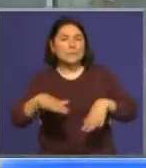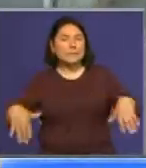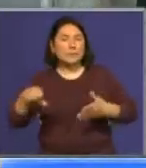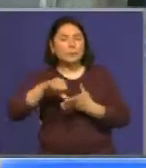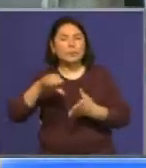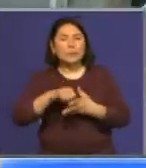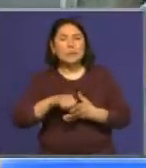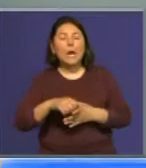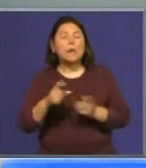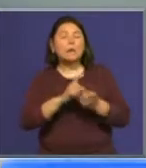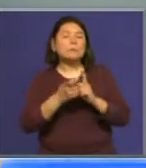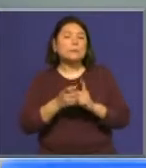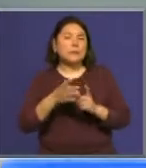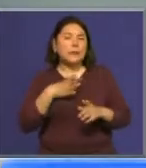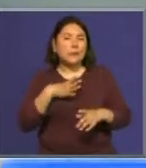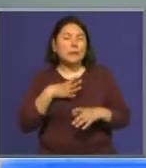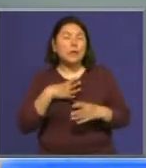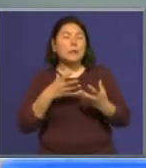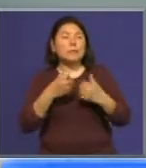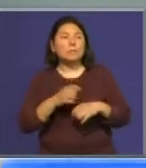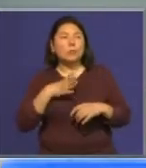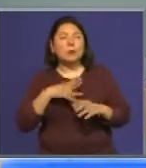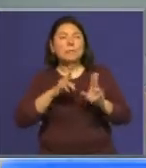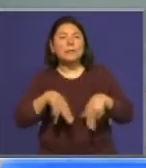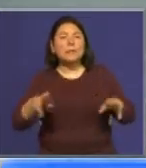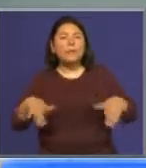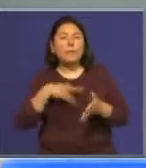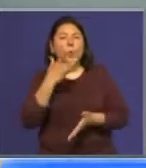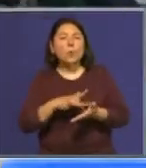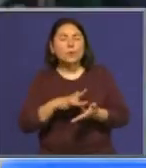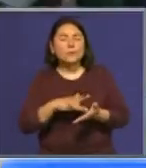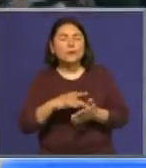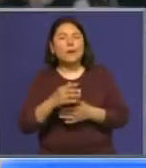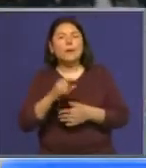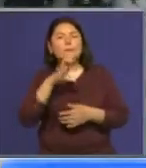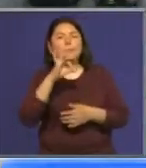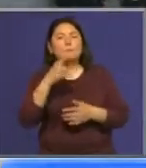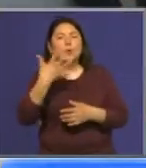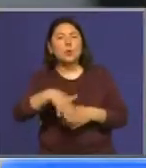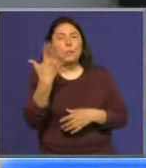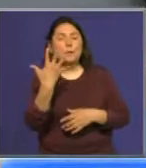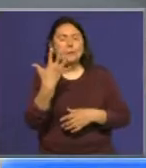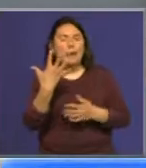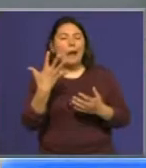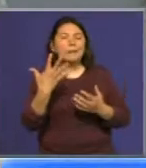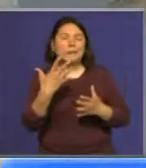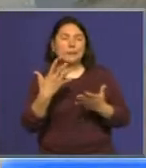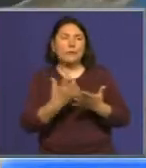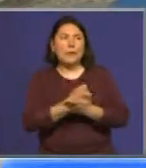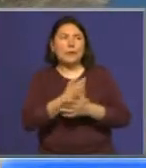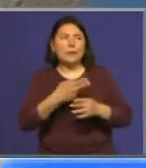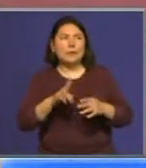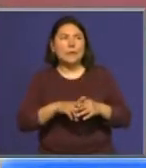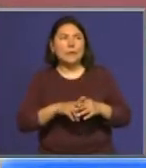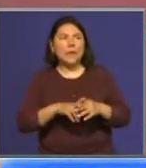түскен, оған жарыстардың жиі өтуі десеп болып отыр. Петропавл қаласында өткен жарыста Айса Сәрсенбай 55 келіде жеңімпаз атанды. Оның жаттығу